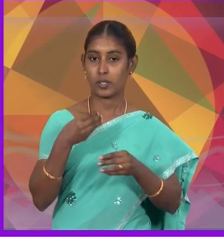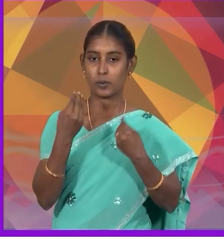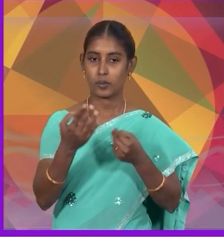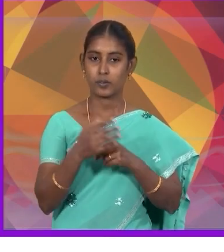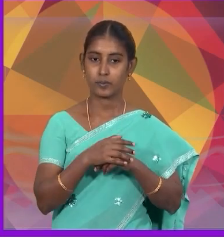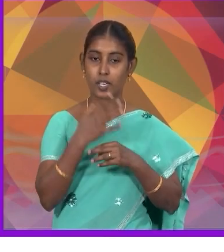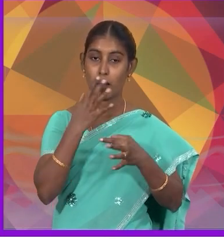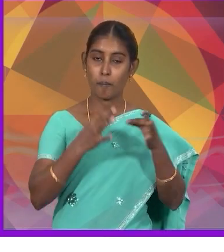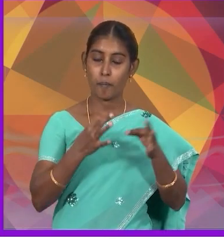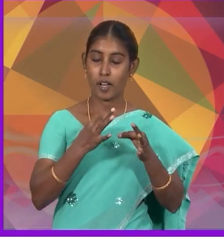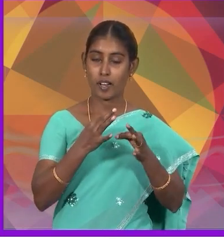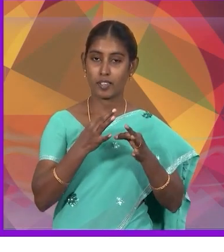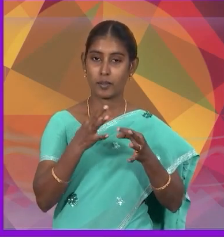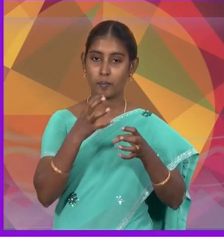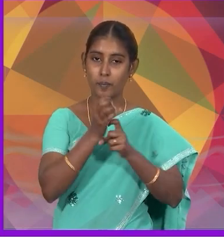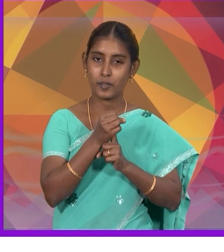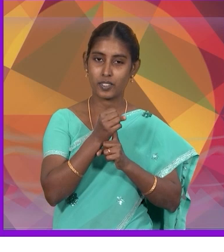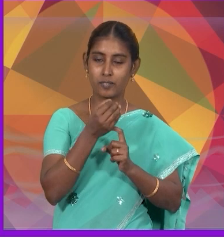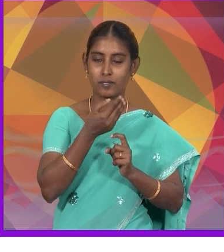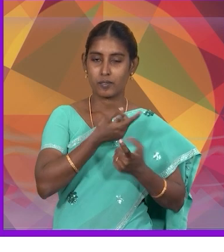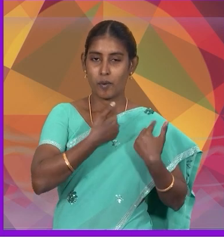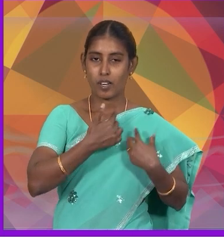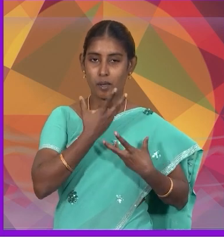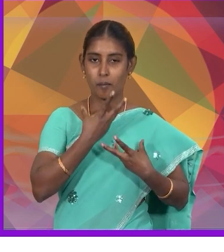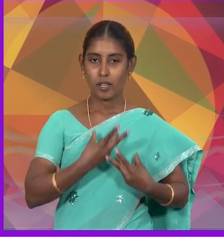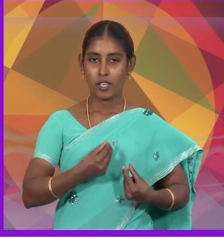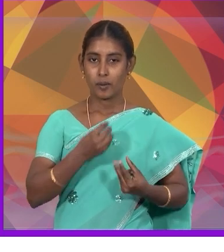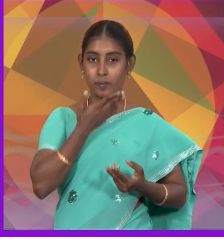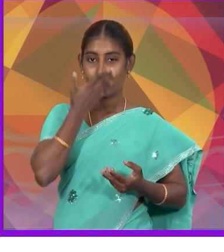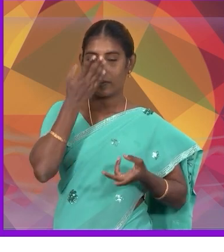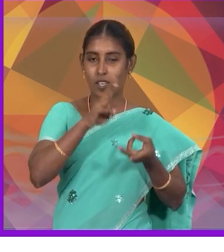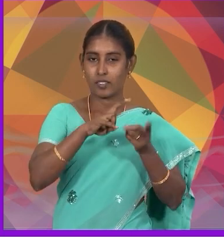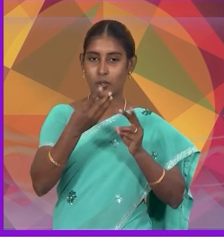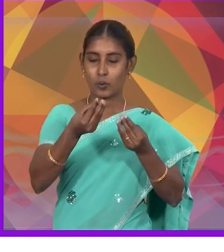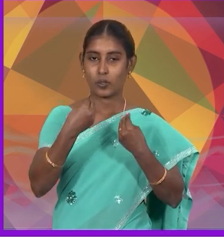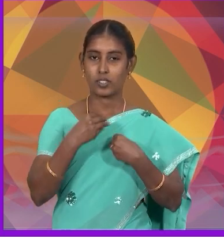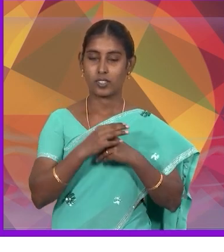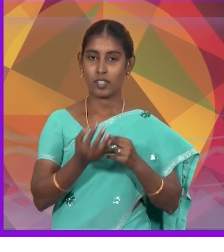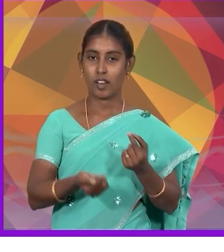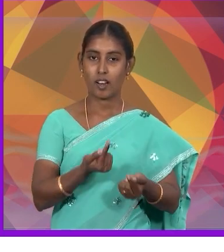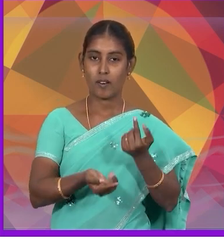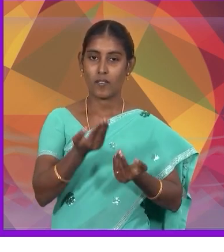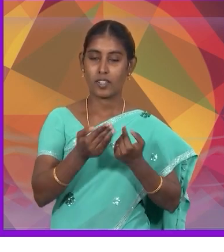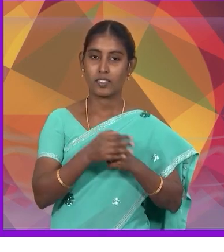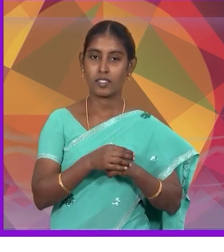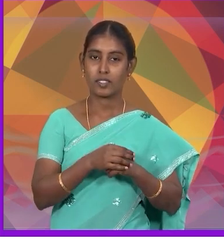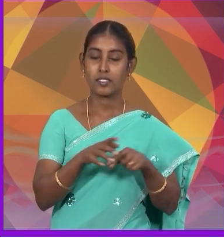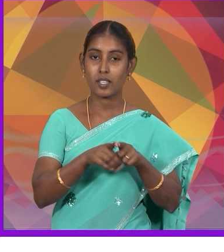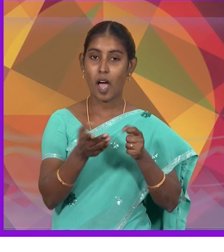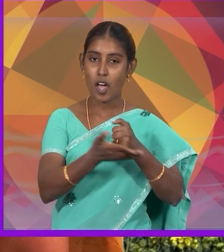பிடித்து முற்றிய நெல் மணிகள் மனம் மயங்குமாறு விளைந்தன, அறுவடை செய்யும் ஆட்களுக்கு